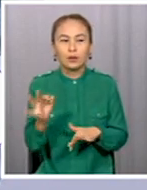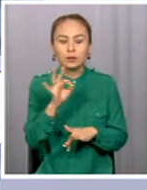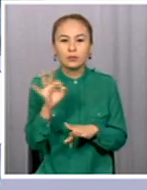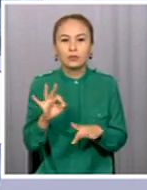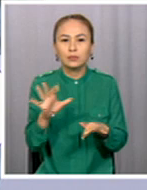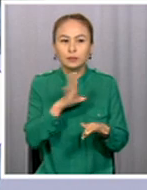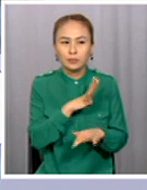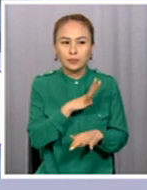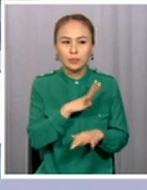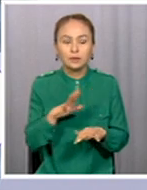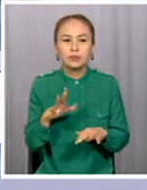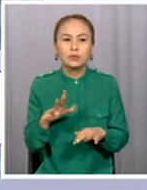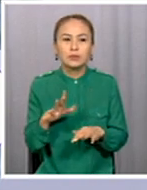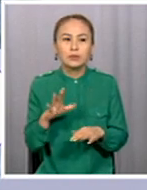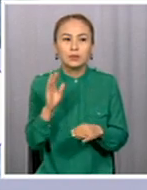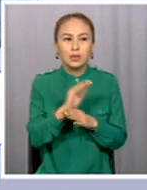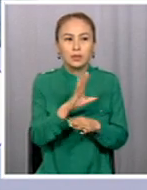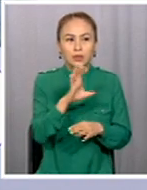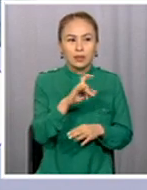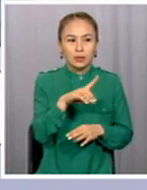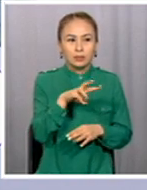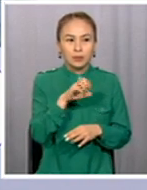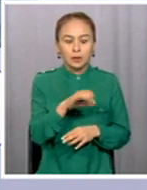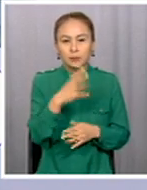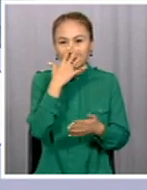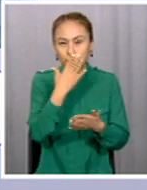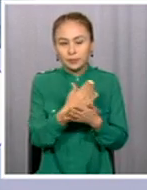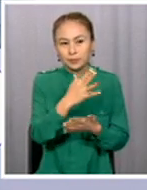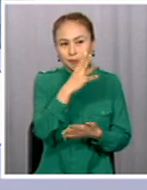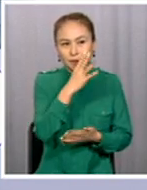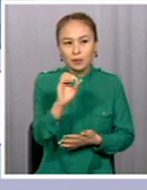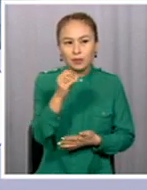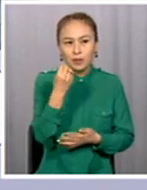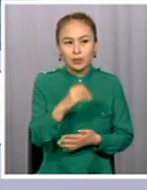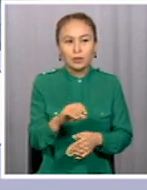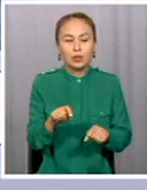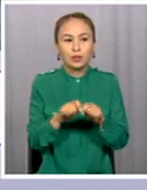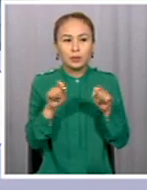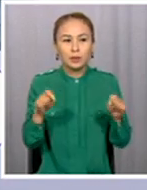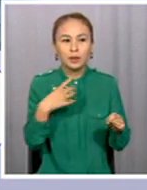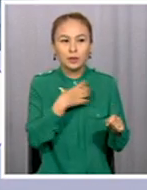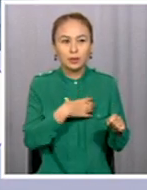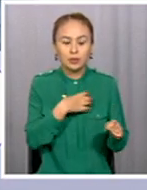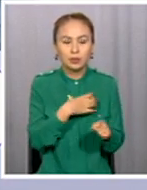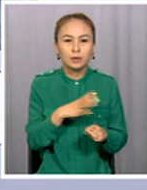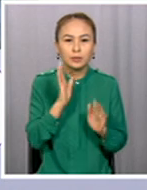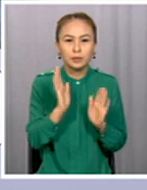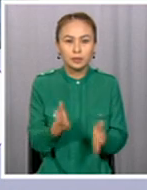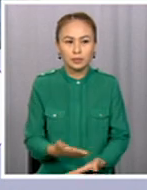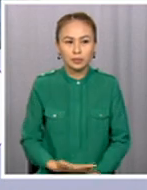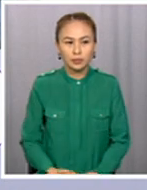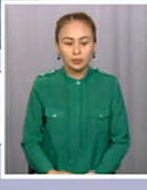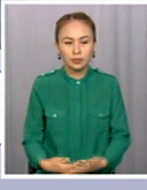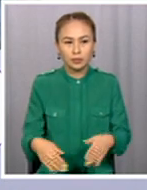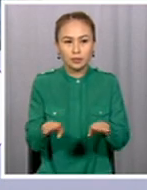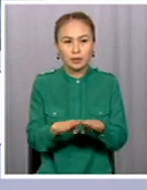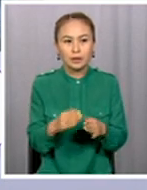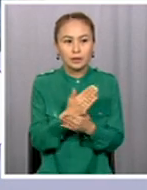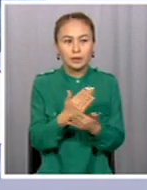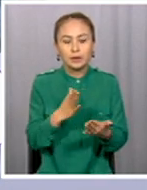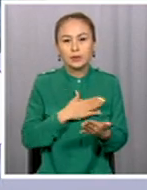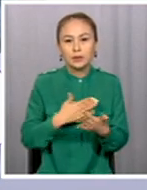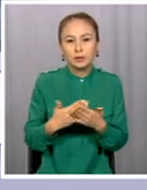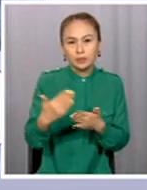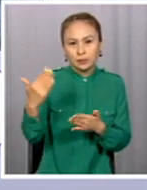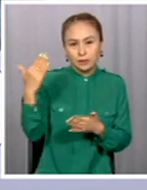тоқталған болатынбыз. Сарматтар өз заманында Еуразия құрлығында маңызды рөл атқарды. Олар біздің заманымызға